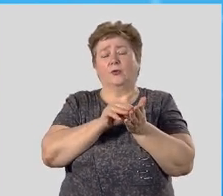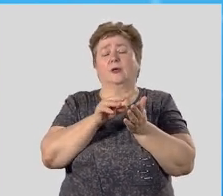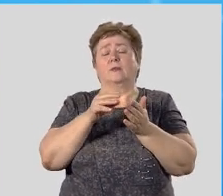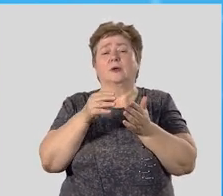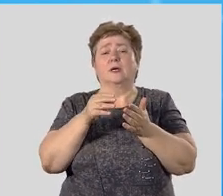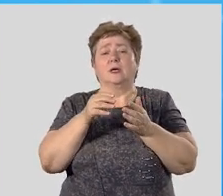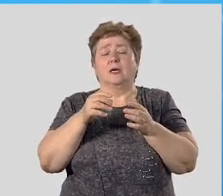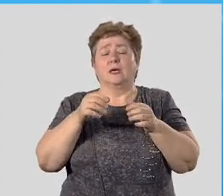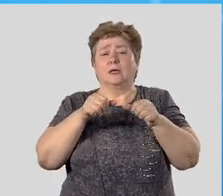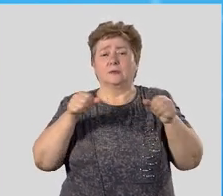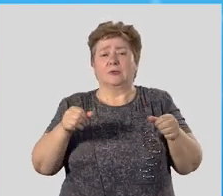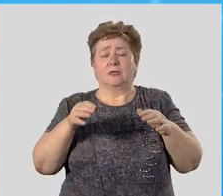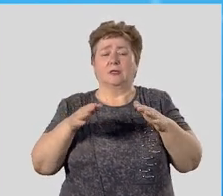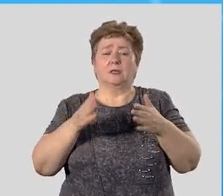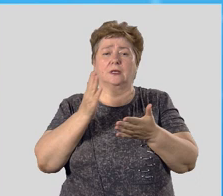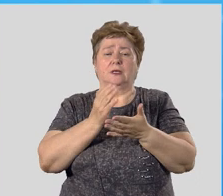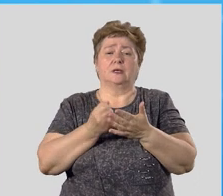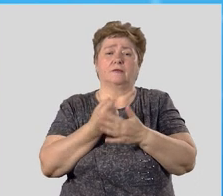измерения является килограмм.